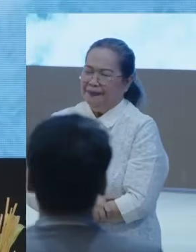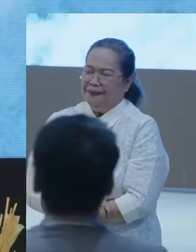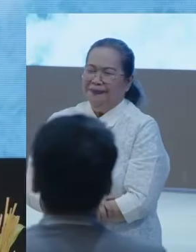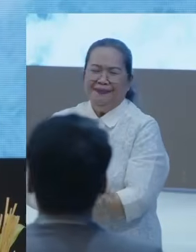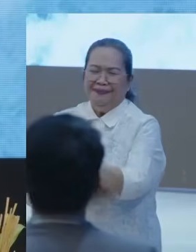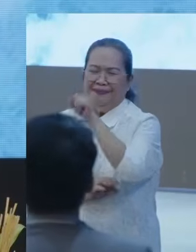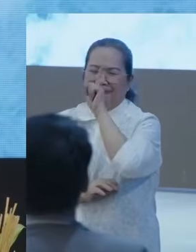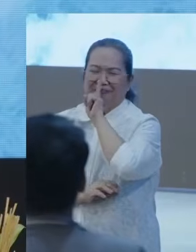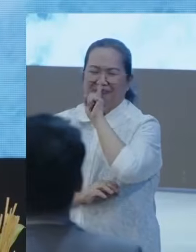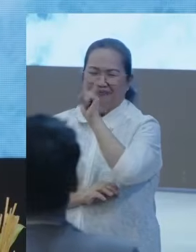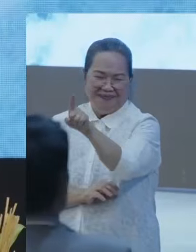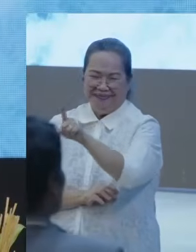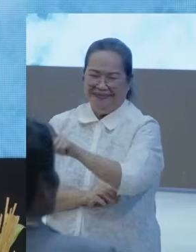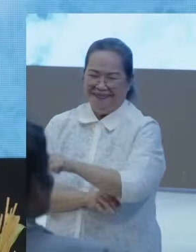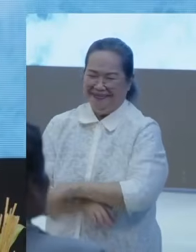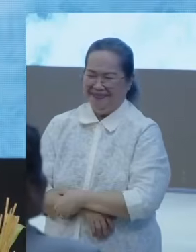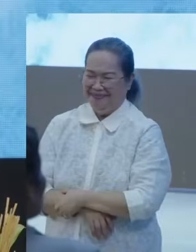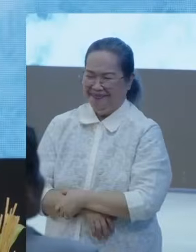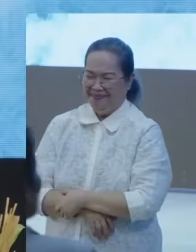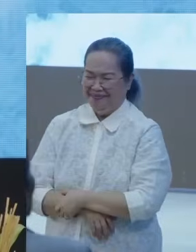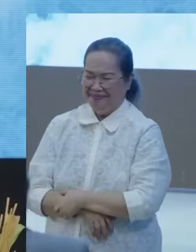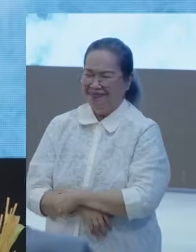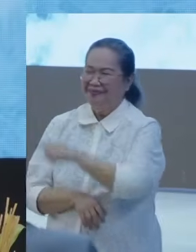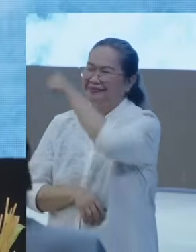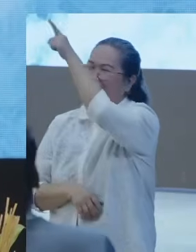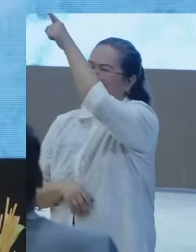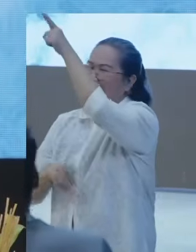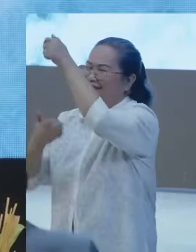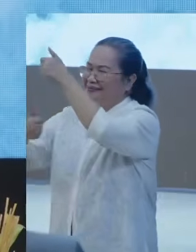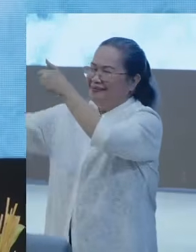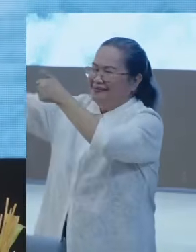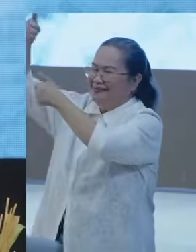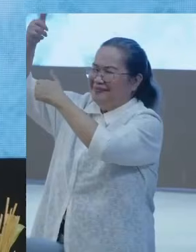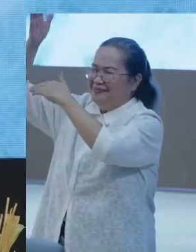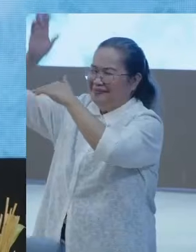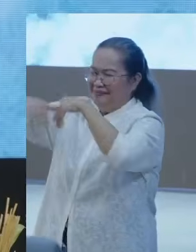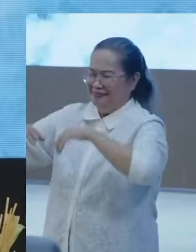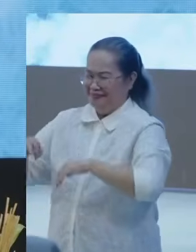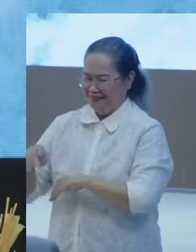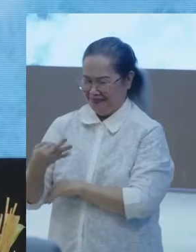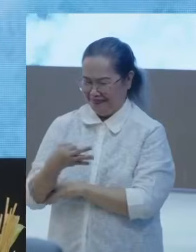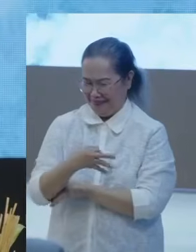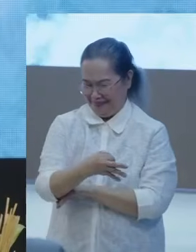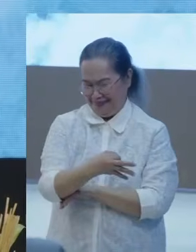Tunay nga po na kayo ang mas dakilang Jonah.